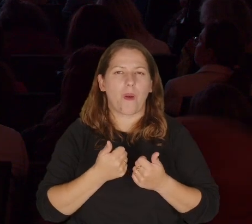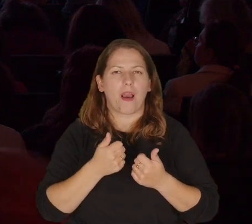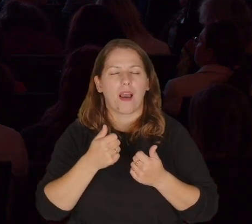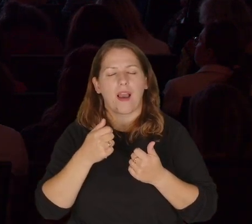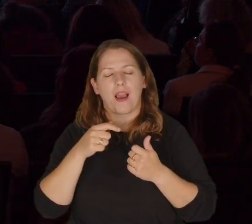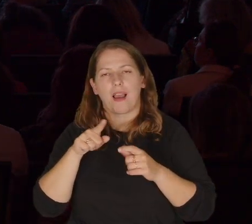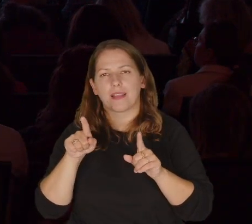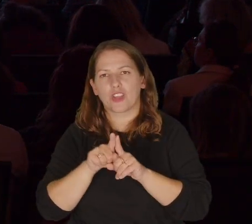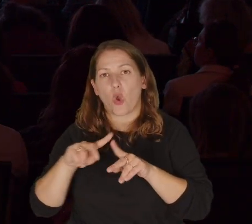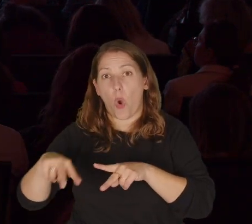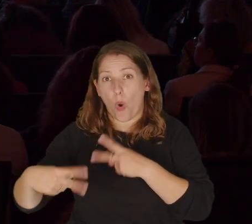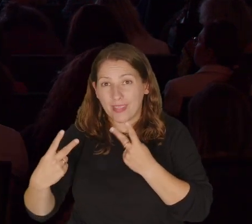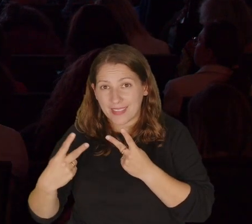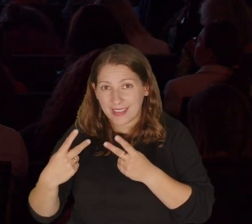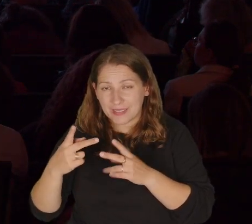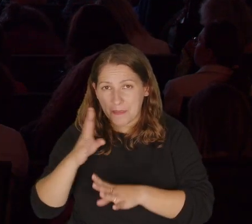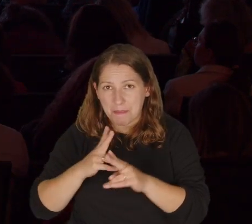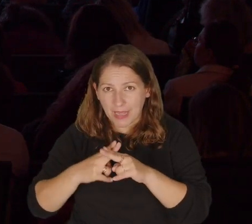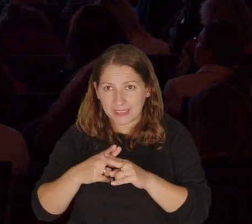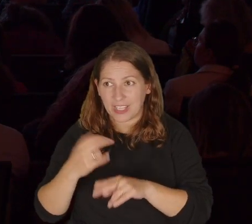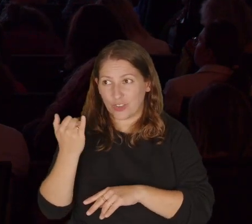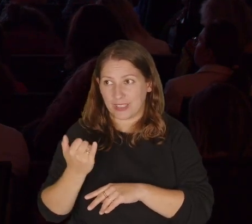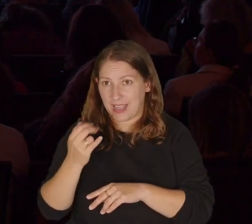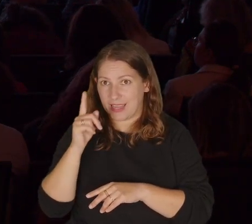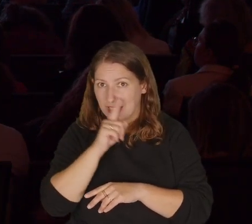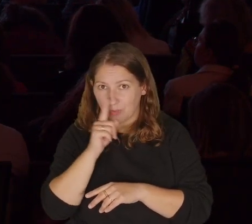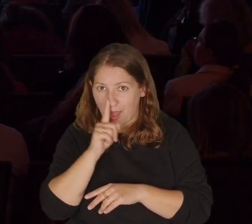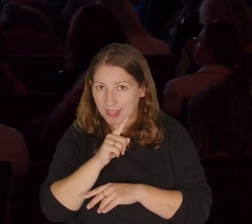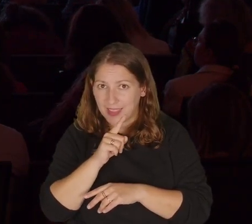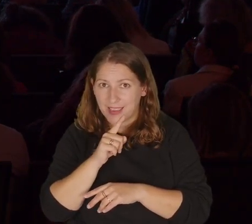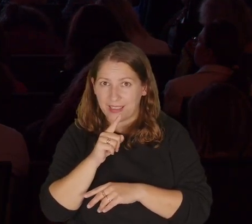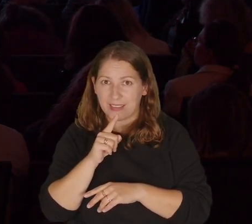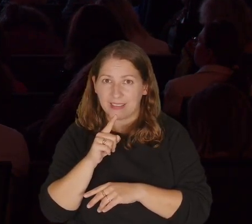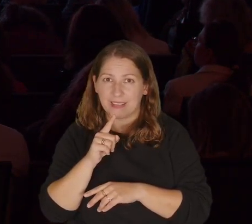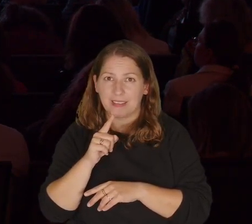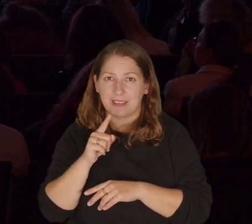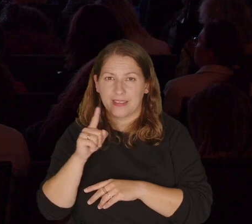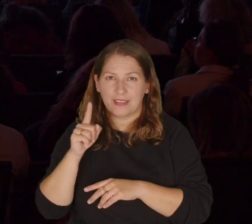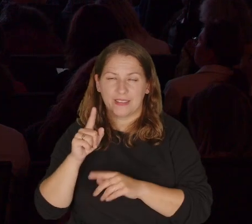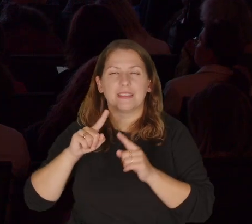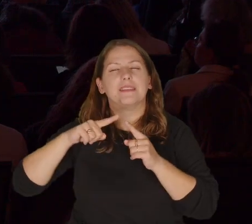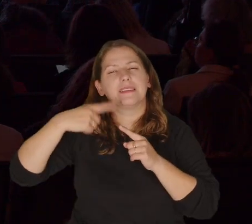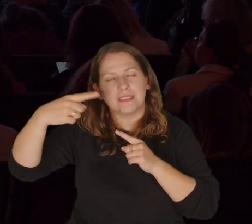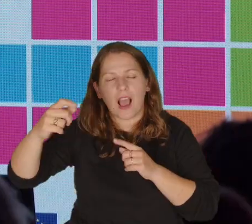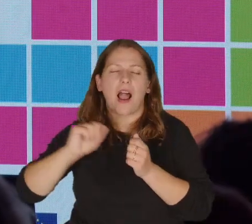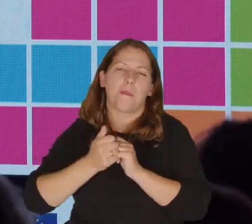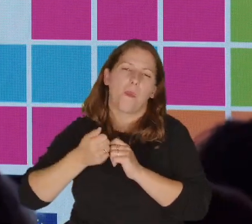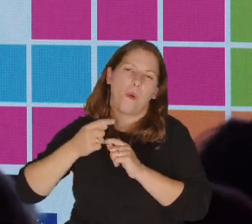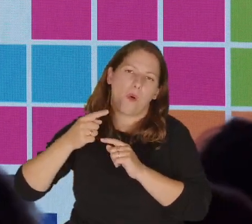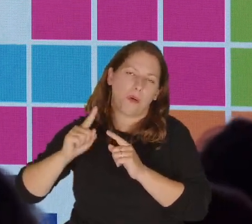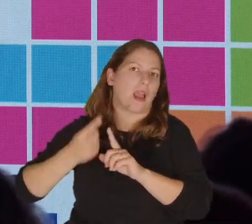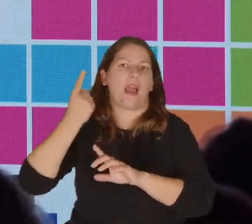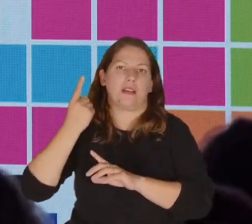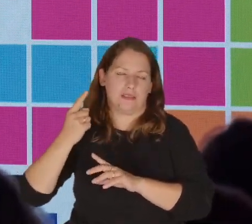z pacjentem, czy z dzieckiem, z nastolatkiem, przez psychologów, psychiatrów. To